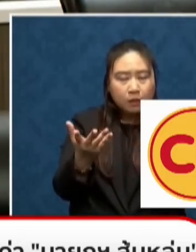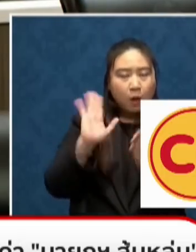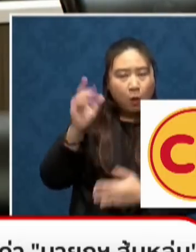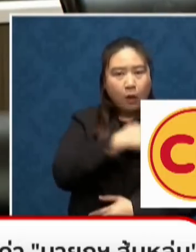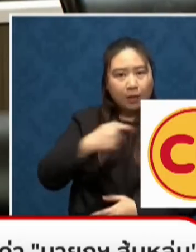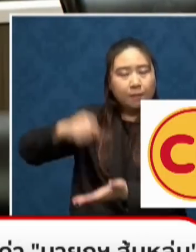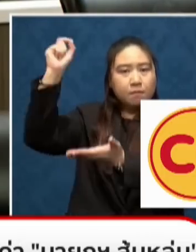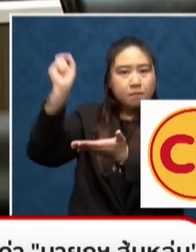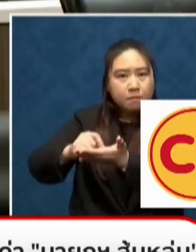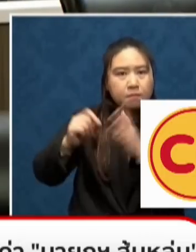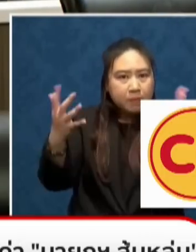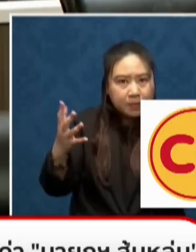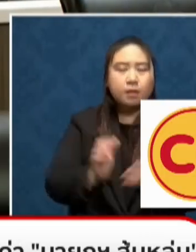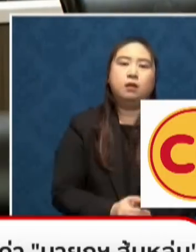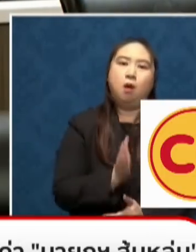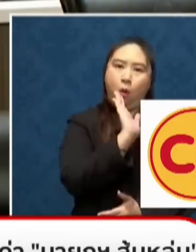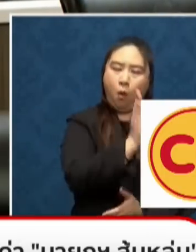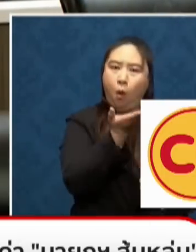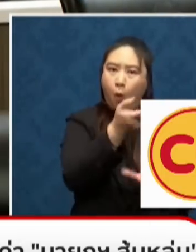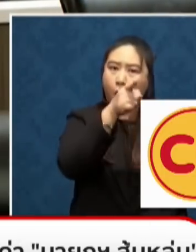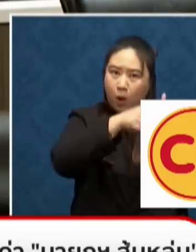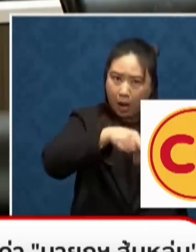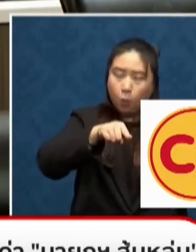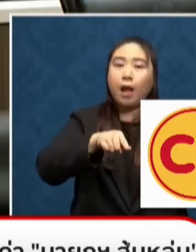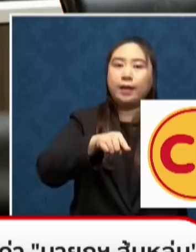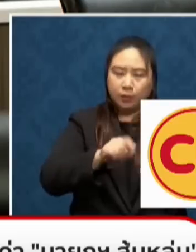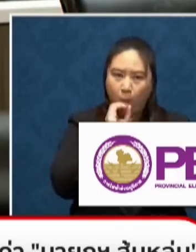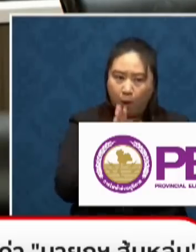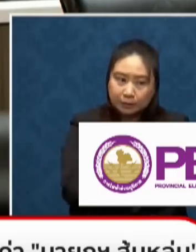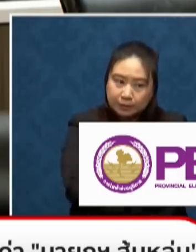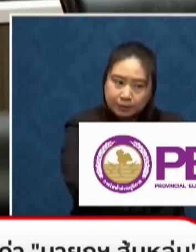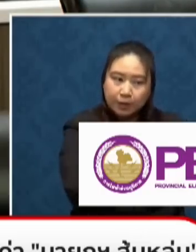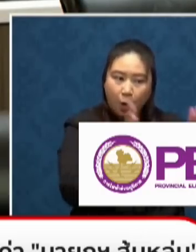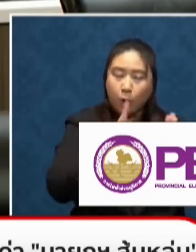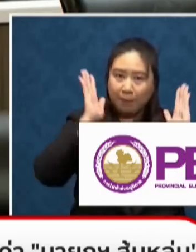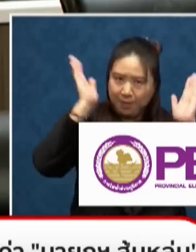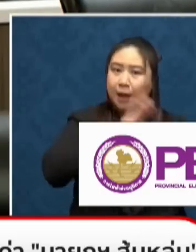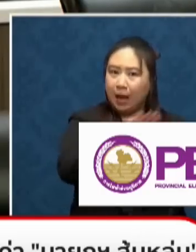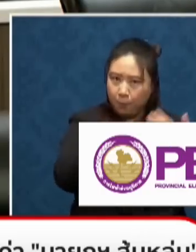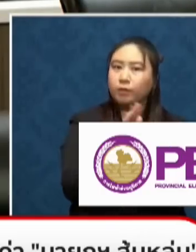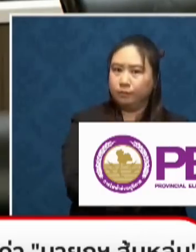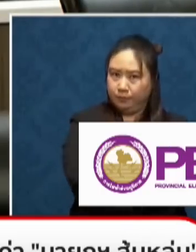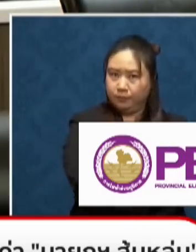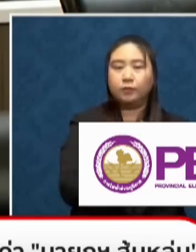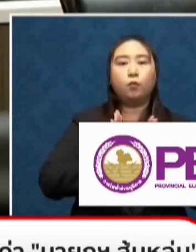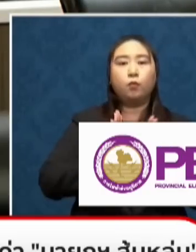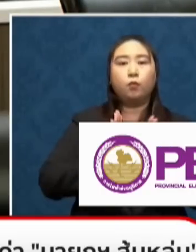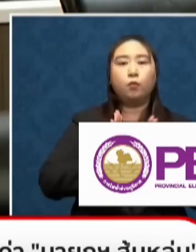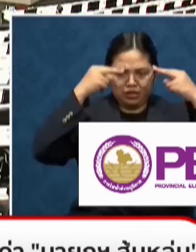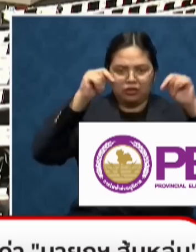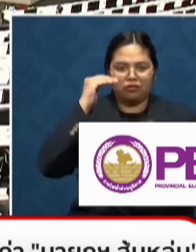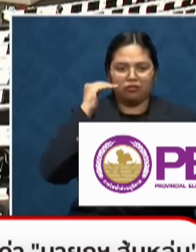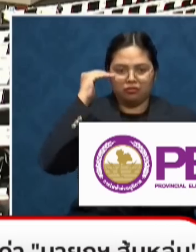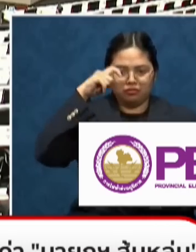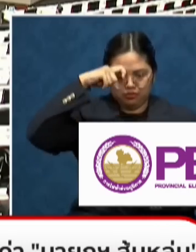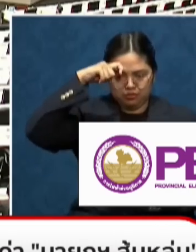ดเกล้ามาเพราะฉะนั้นขอให้ทางพรรคก้าวไกลกำชับผู้อภิปรายทุกท่านด้วยค่ะขอบคุณค่ะ ครับ